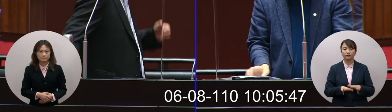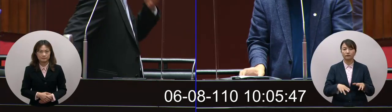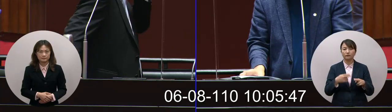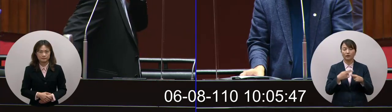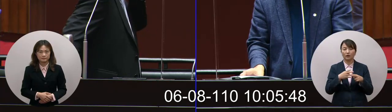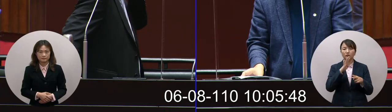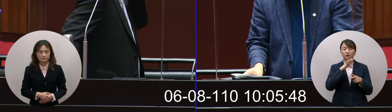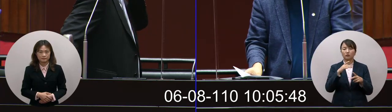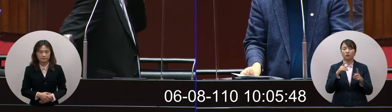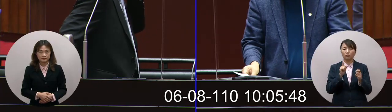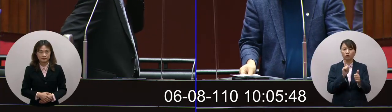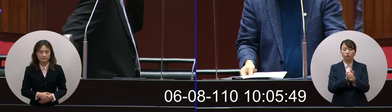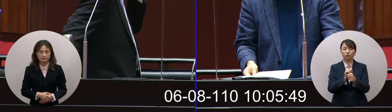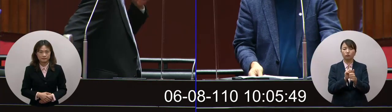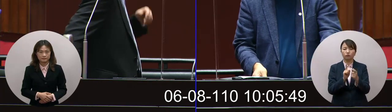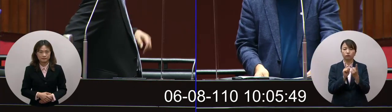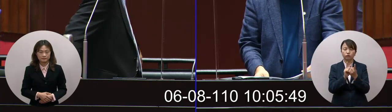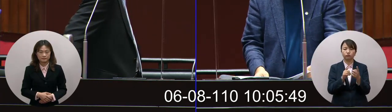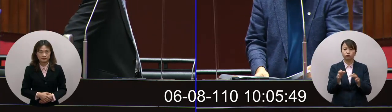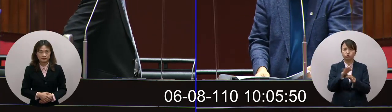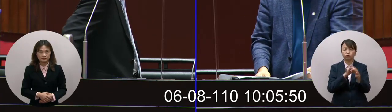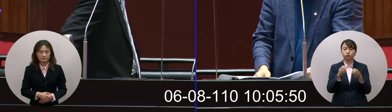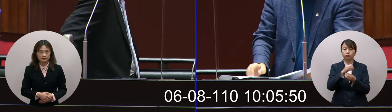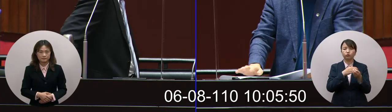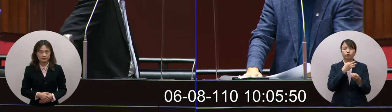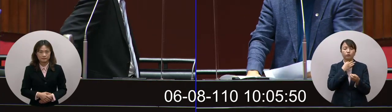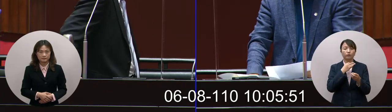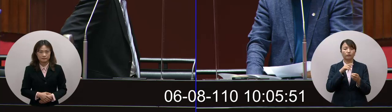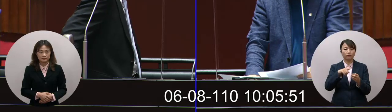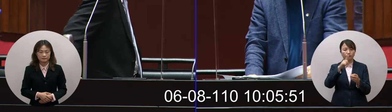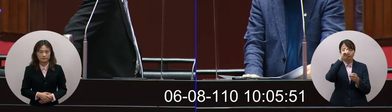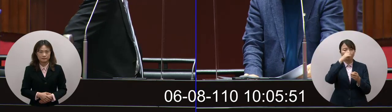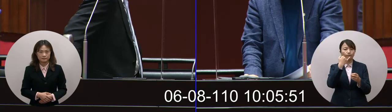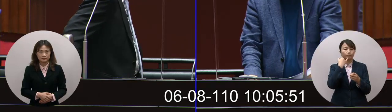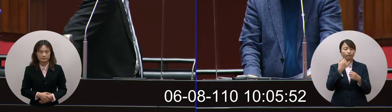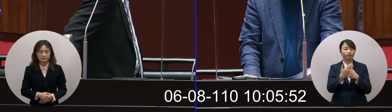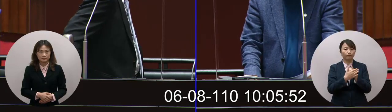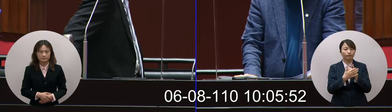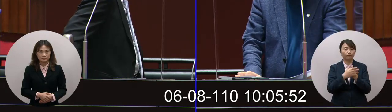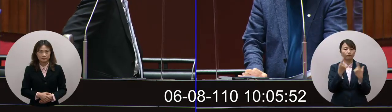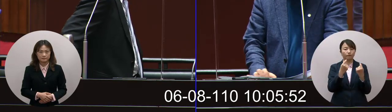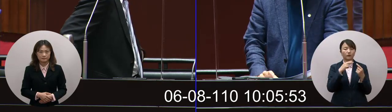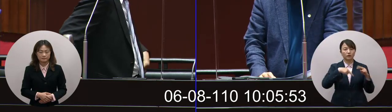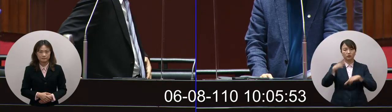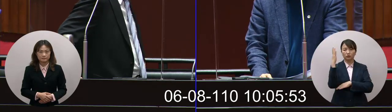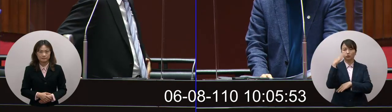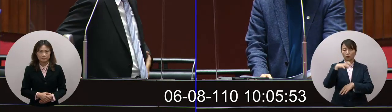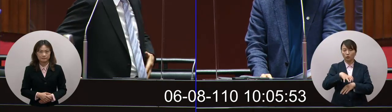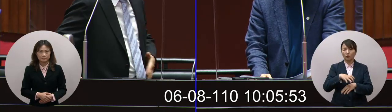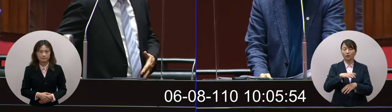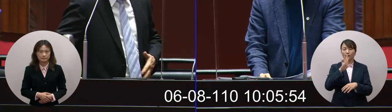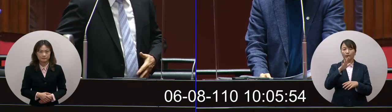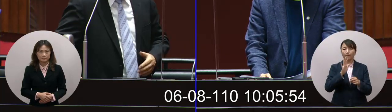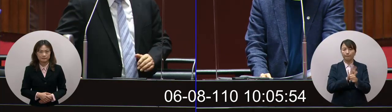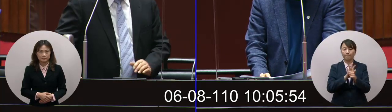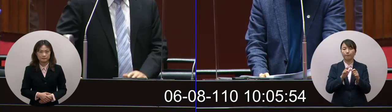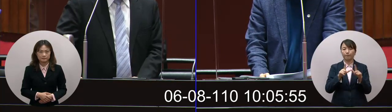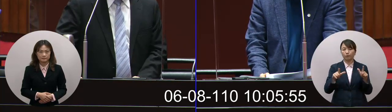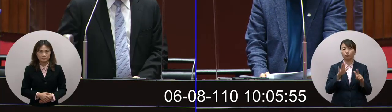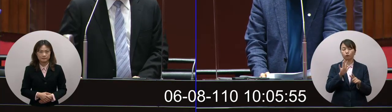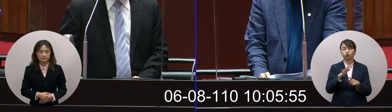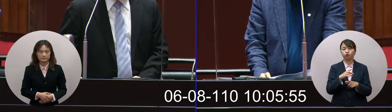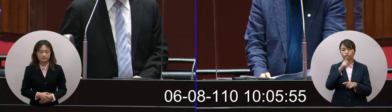一次的一个纾困里面呢、啊，大家都希望说得到我们社会啊，尤其是行政院这边更大的一个帮忙。